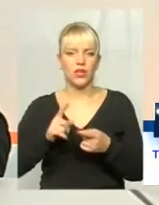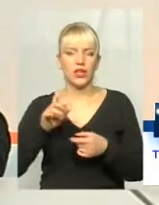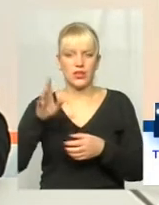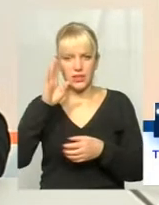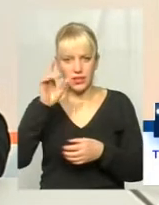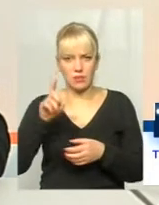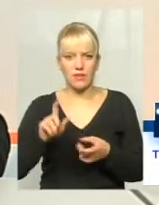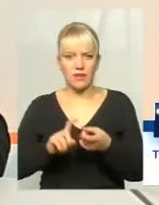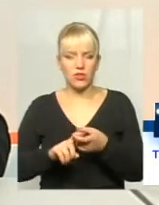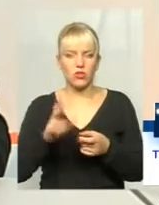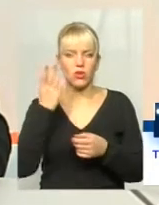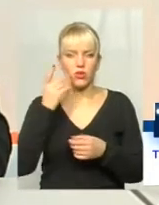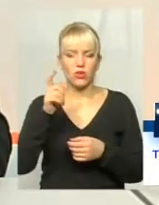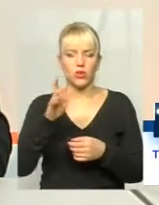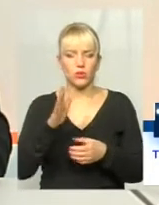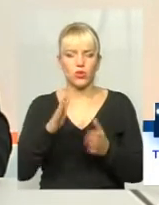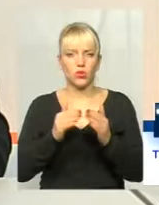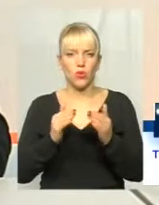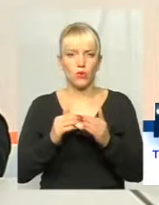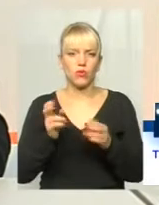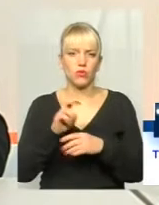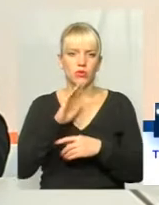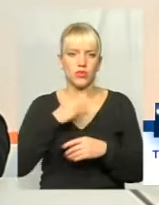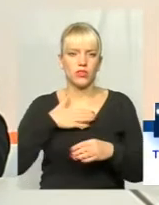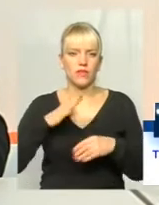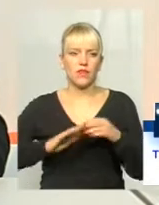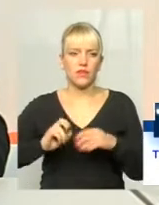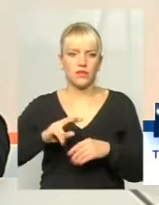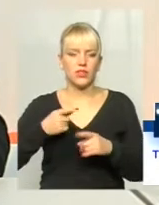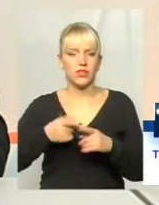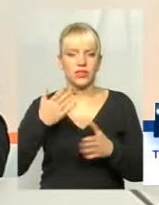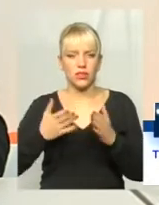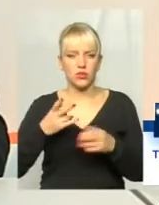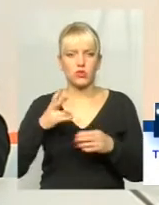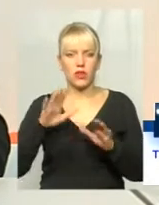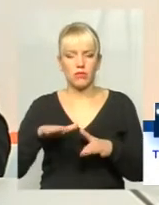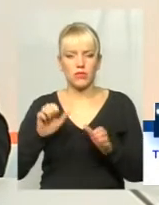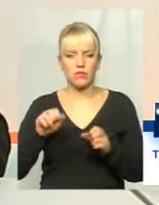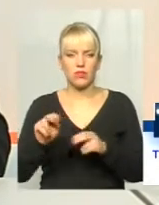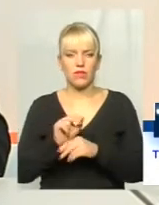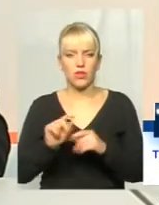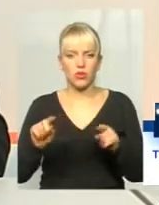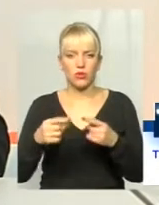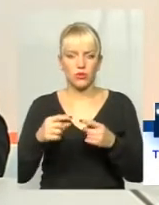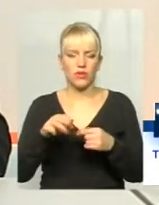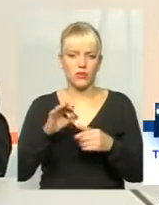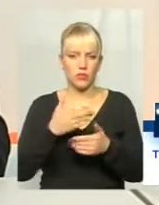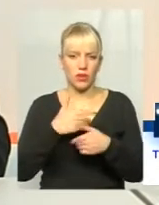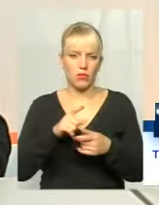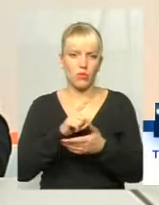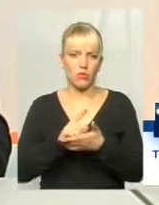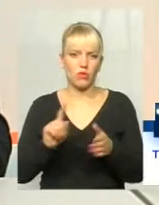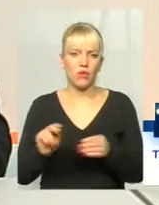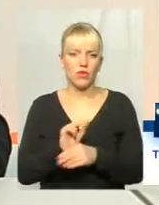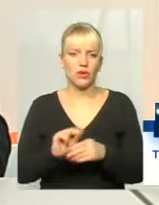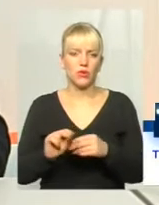коли зможуть підійти, підійдуть наші фахівці, подивляться, якщо на місці можна плиту відремонтувати, вони її відремонтують. Скажіть, будь ласка,